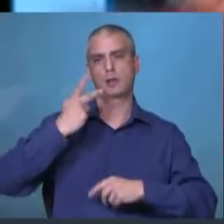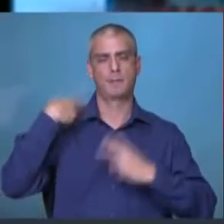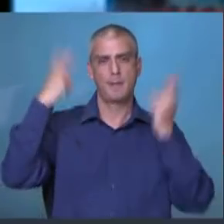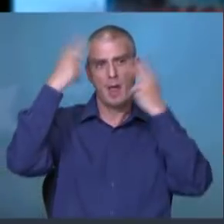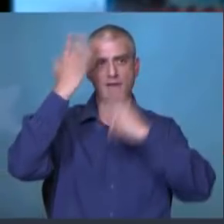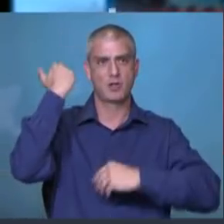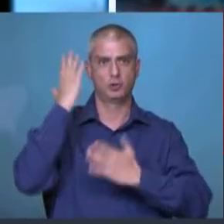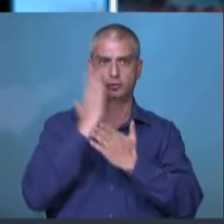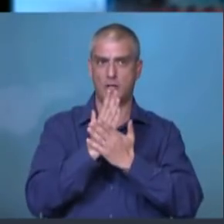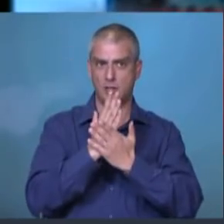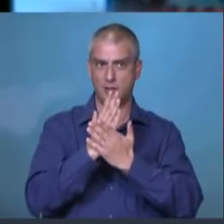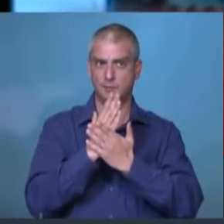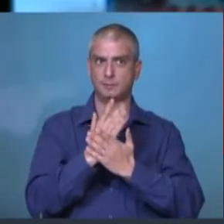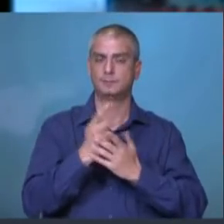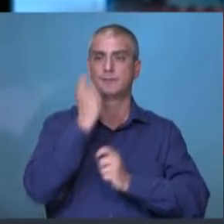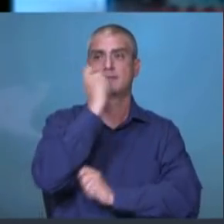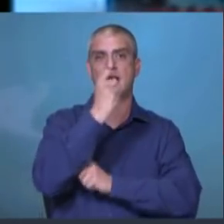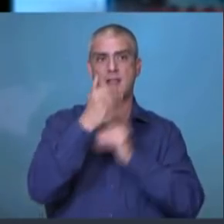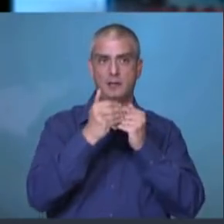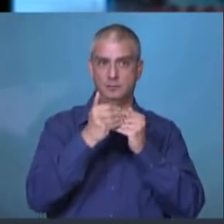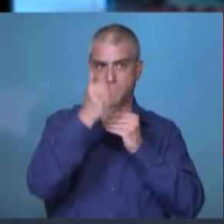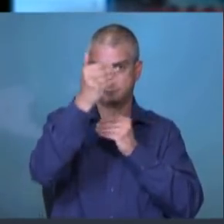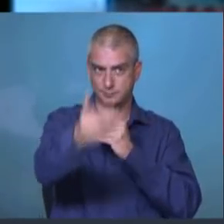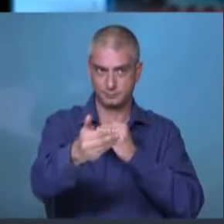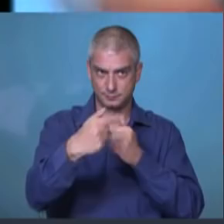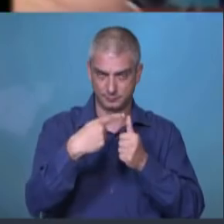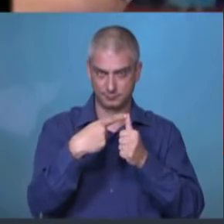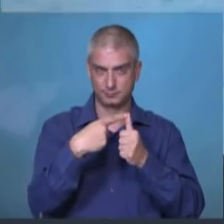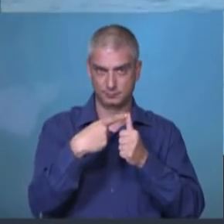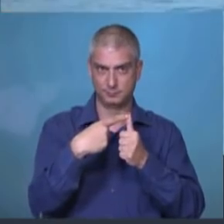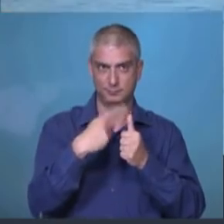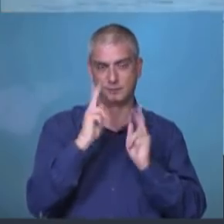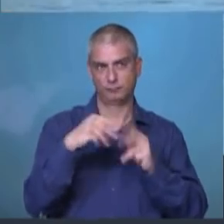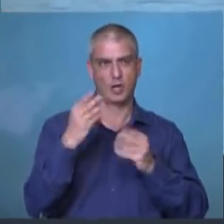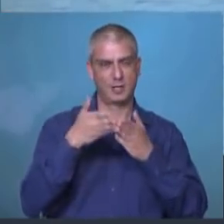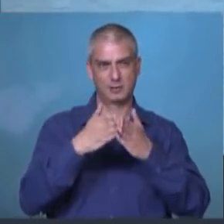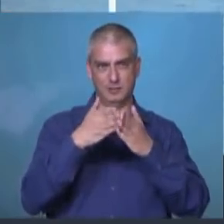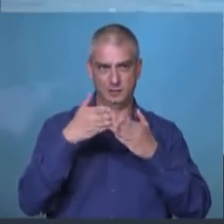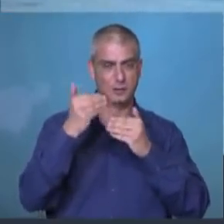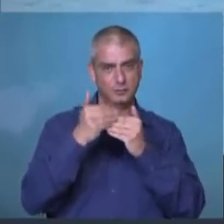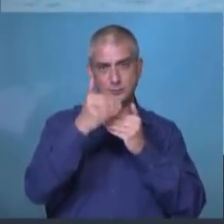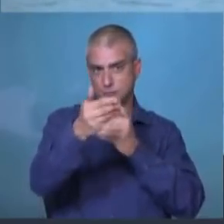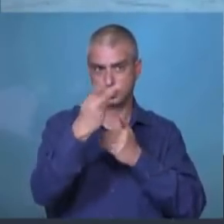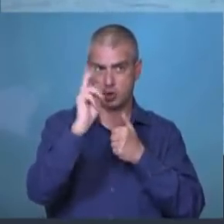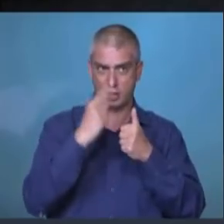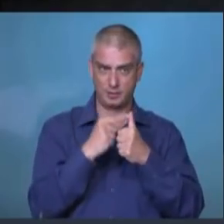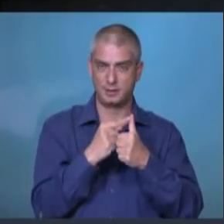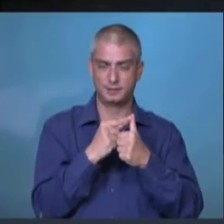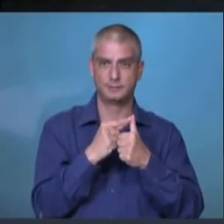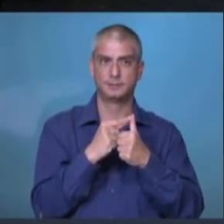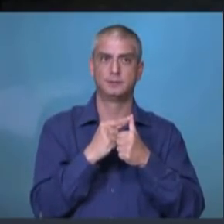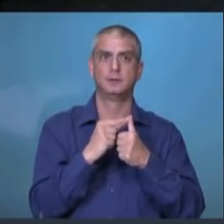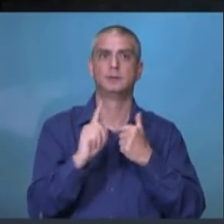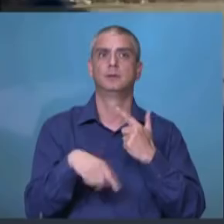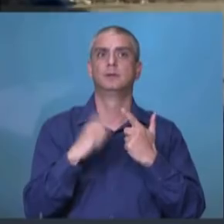تمت ان توسع اسرائيل نطاق الصيادين في البحر حركه الصيادين في البحر